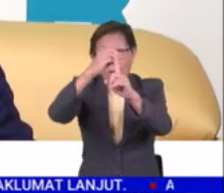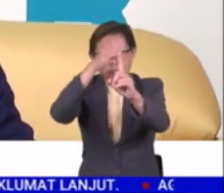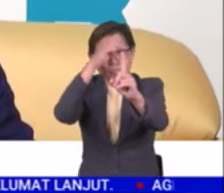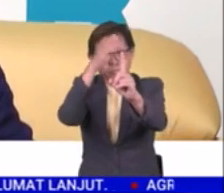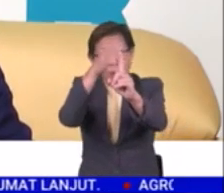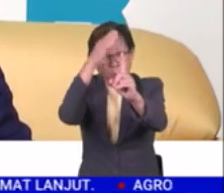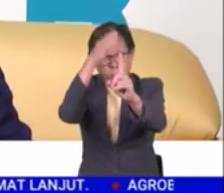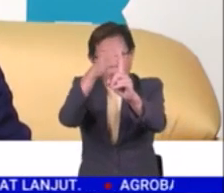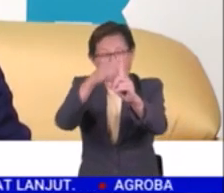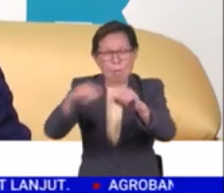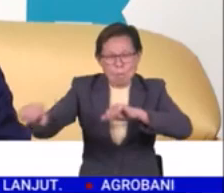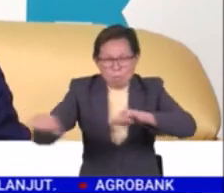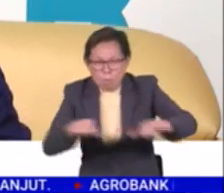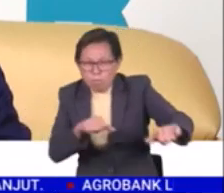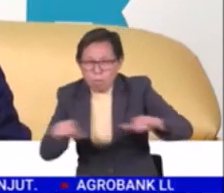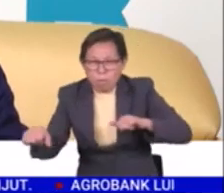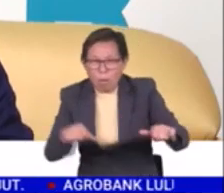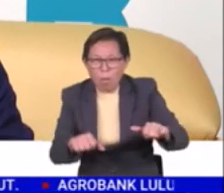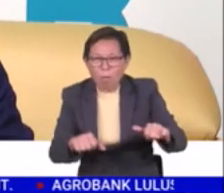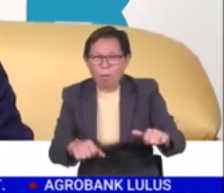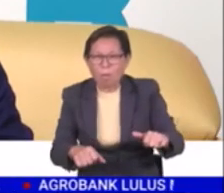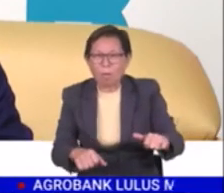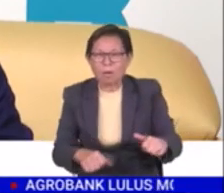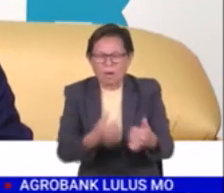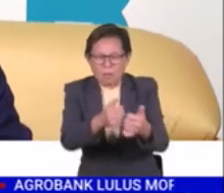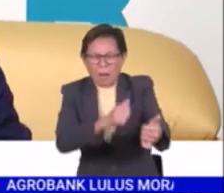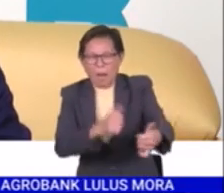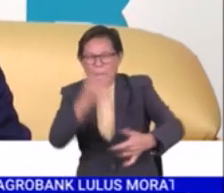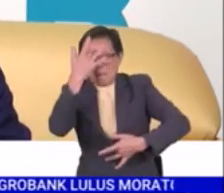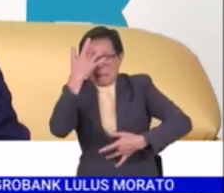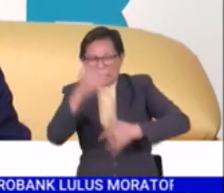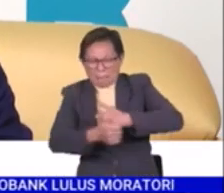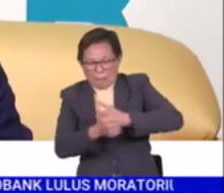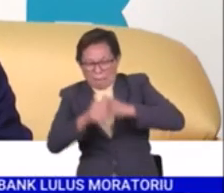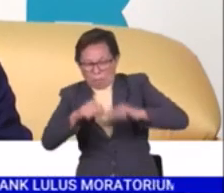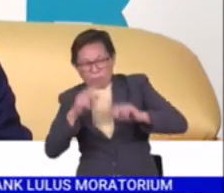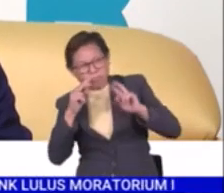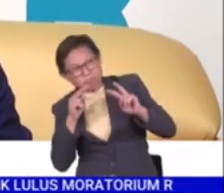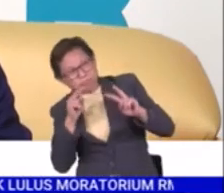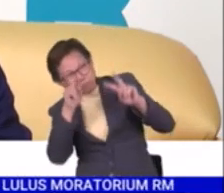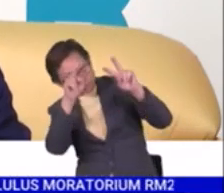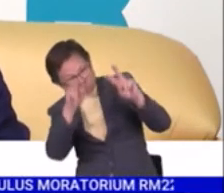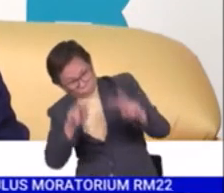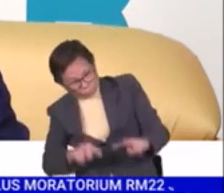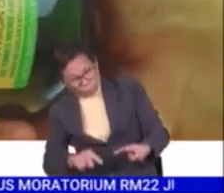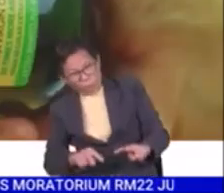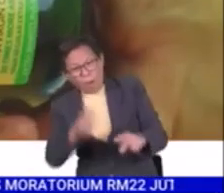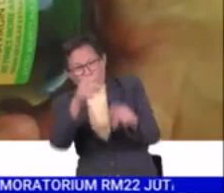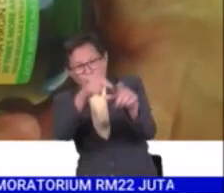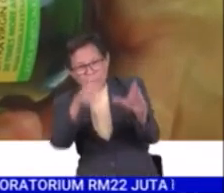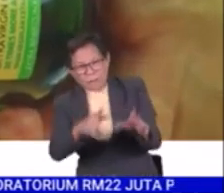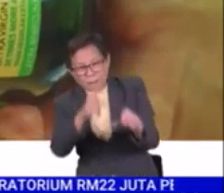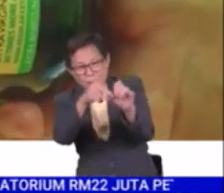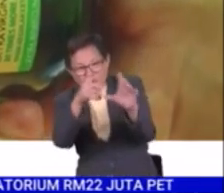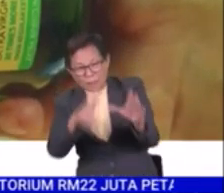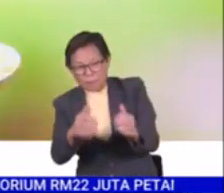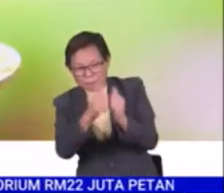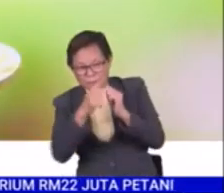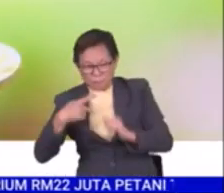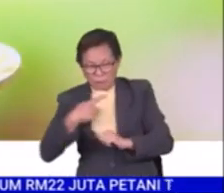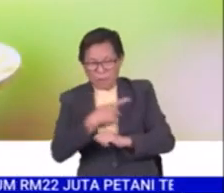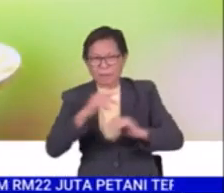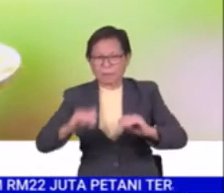kecerdasan, kecergasan, ke arah mengelak daripada penyakit berbahaya boleh dilihat daripada peserta-peserta yang bersama-sama dengan kita di